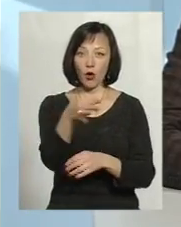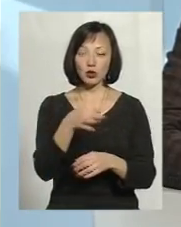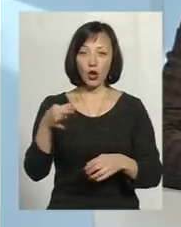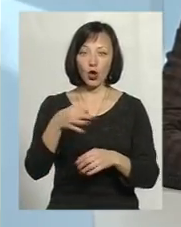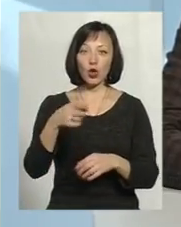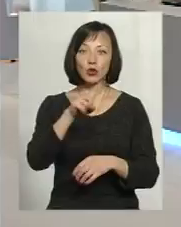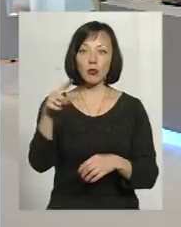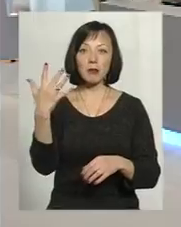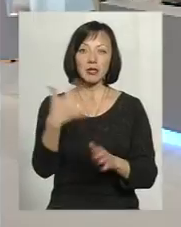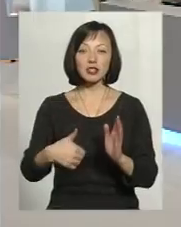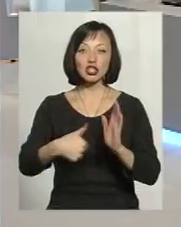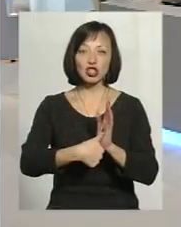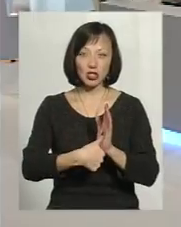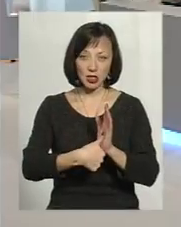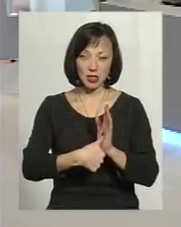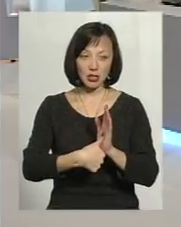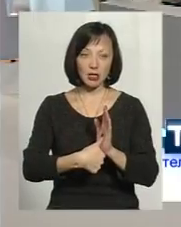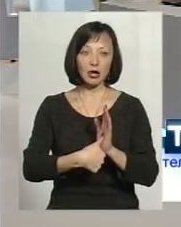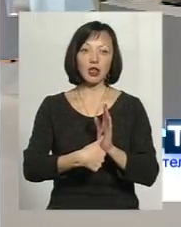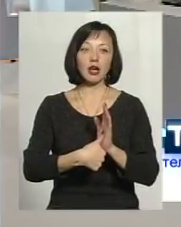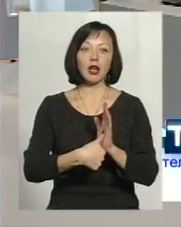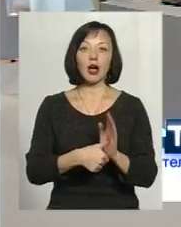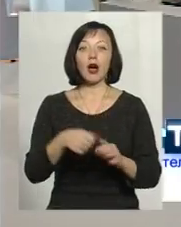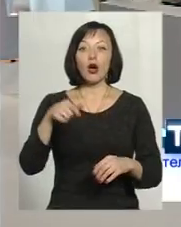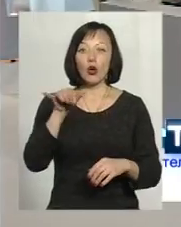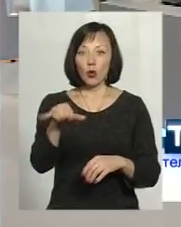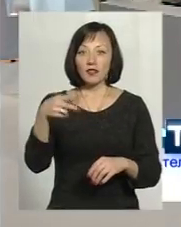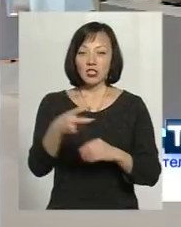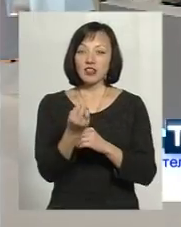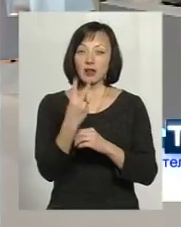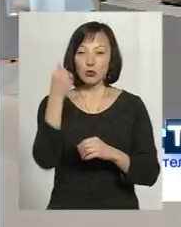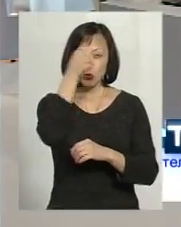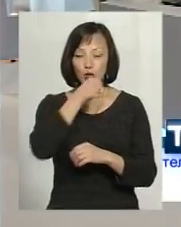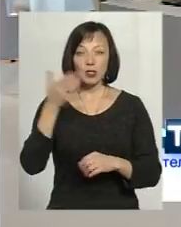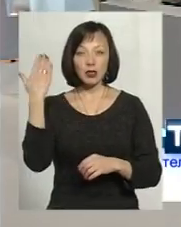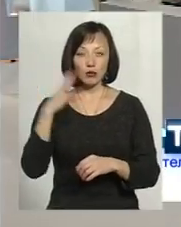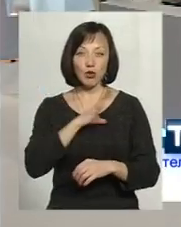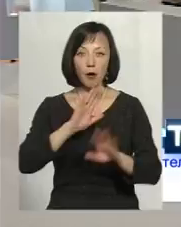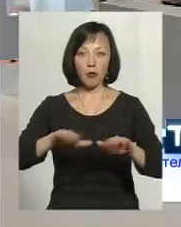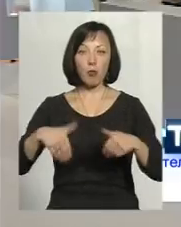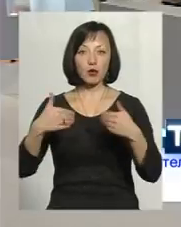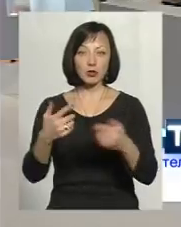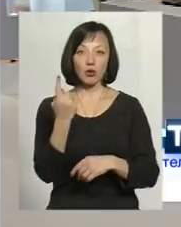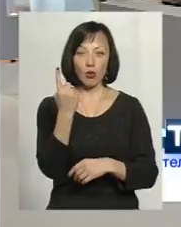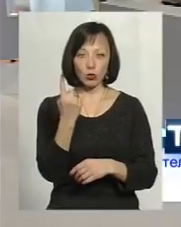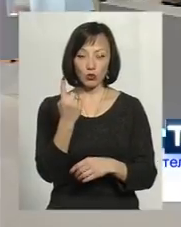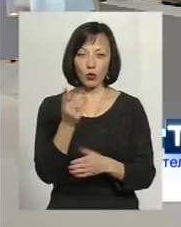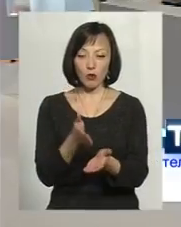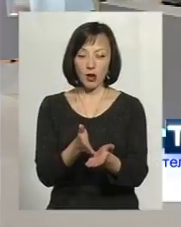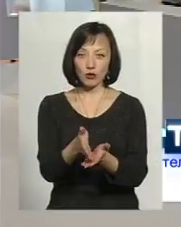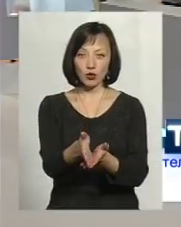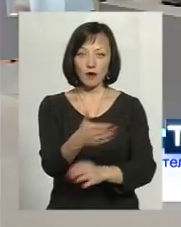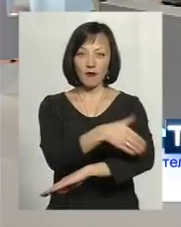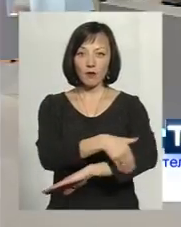номер 56. Навіть у 2012 році, я пам'ятаю, була тоді пропозиція одного з маршрутів по